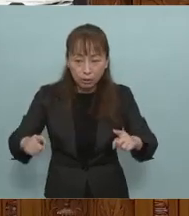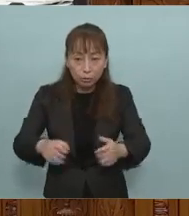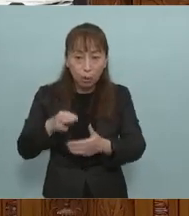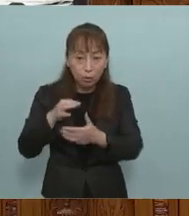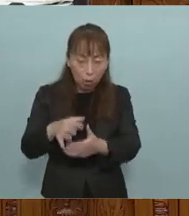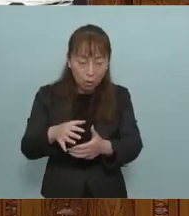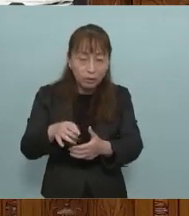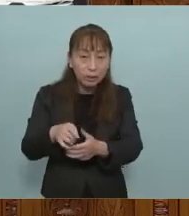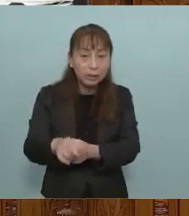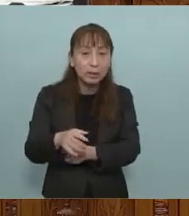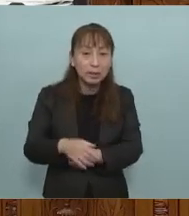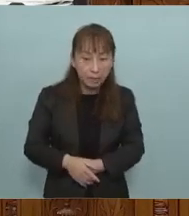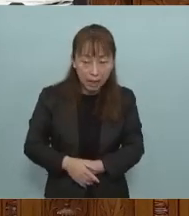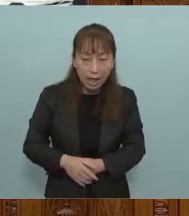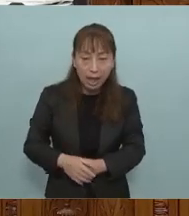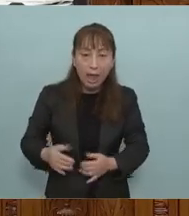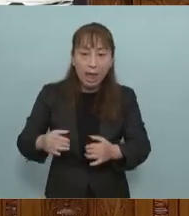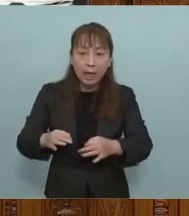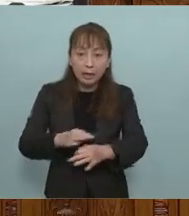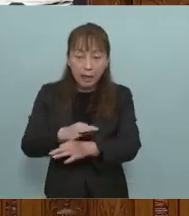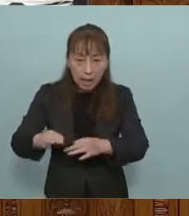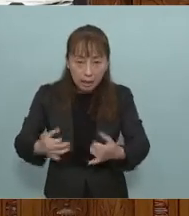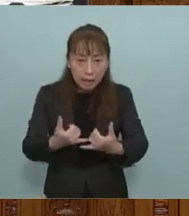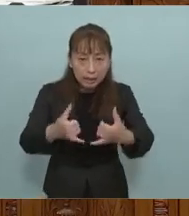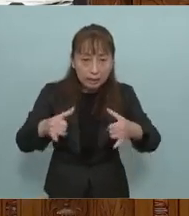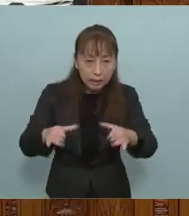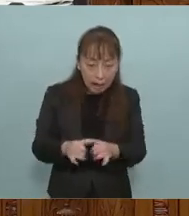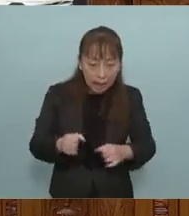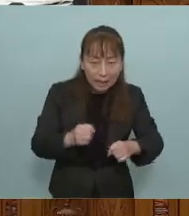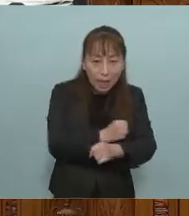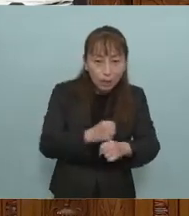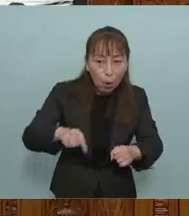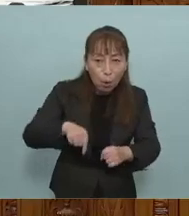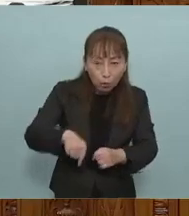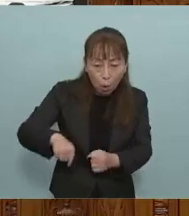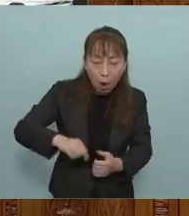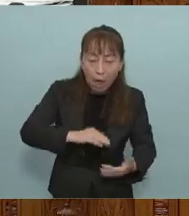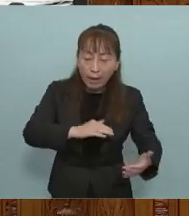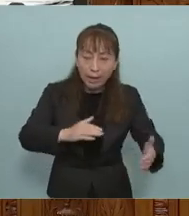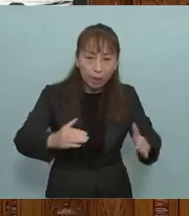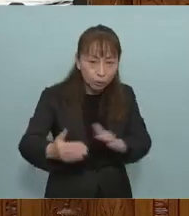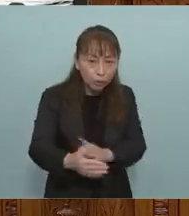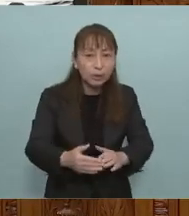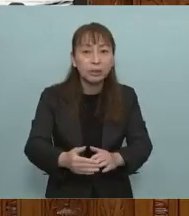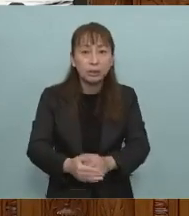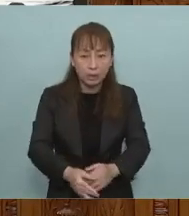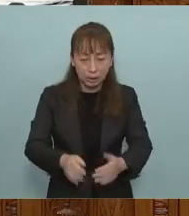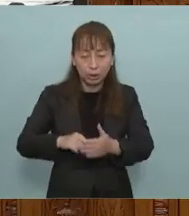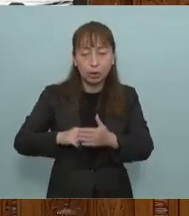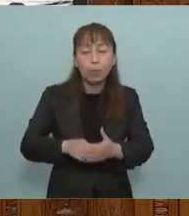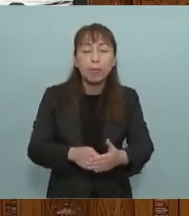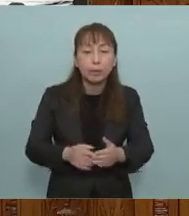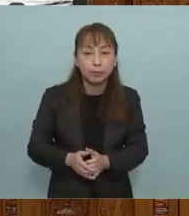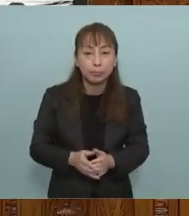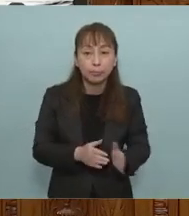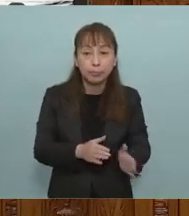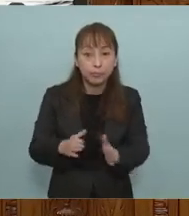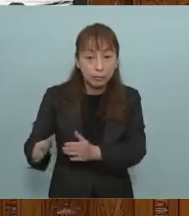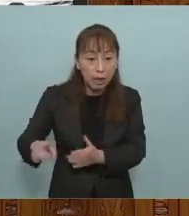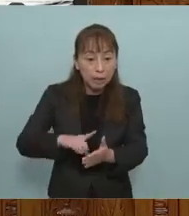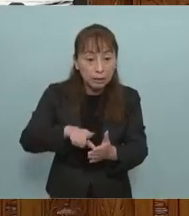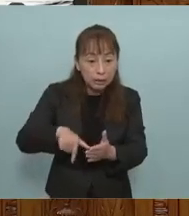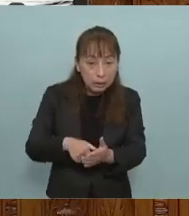経済社会産業の大変革につなげてまいります。地域のデジタル化についてお尋ねがあり